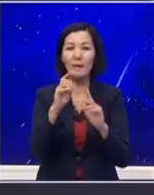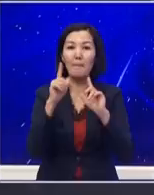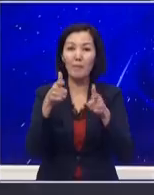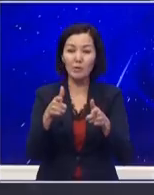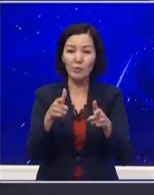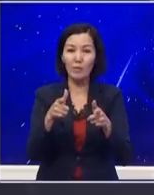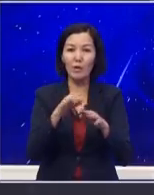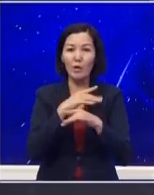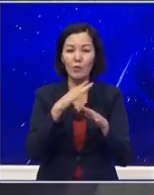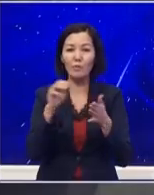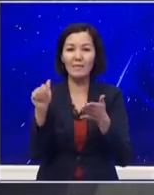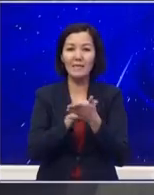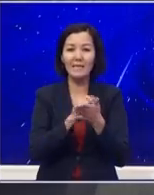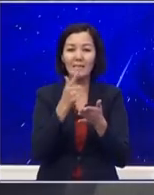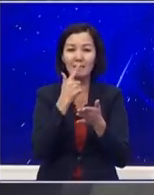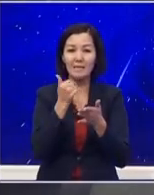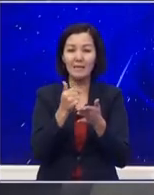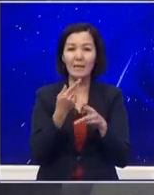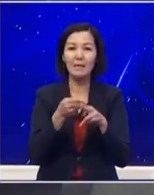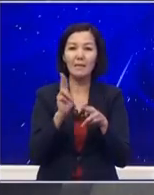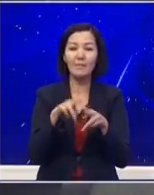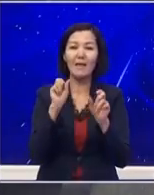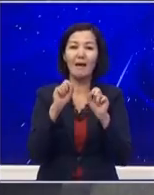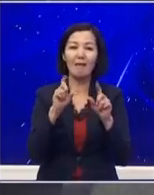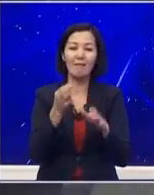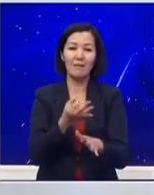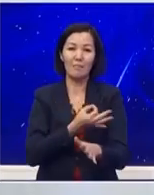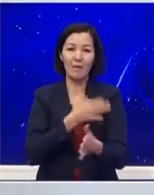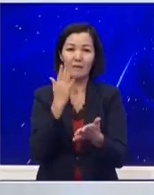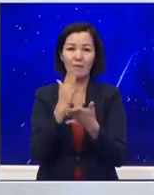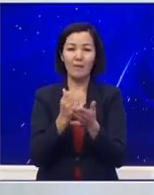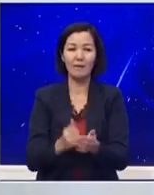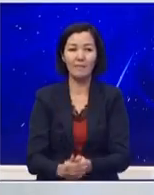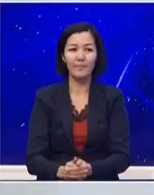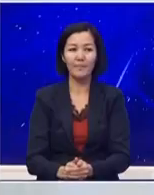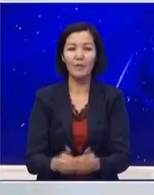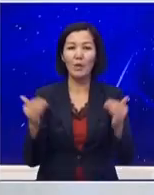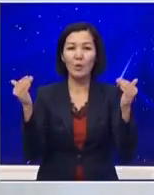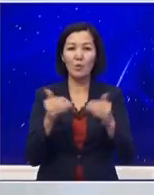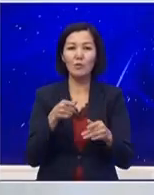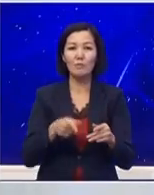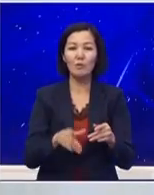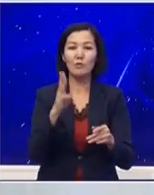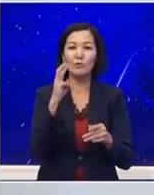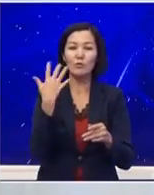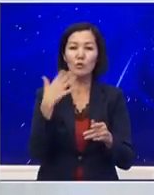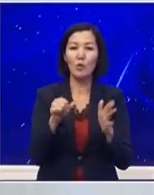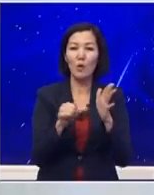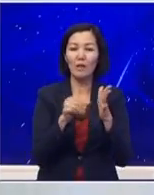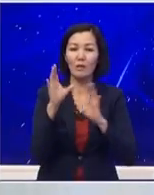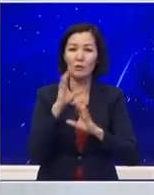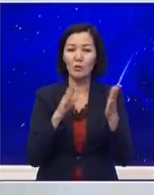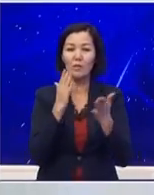Оның дені қызыл аттестат иегерлері. Тіпті алтын белгі де бар. Колледжде 1356 студент оқиды. Биылғы